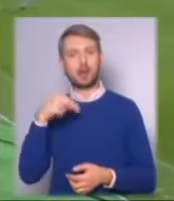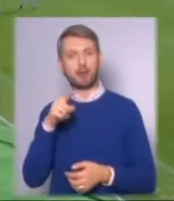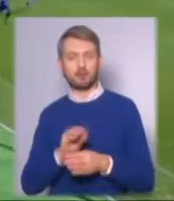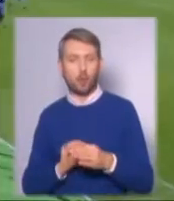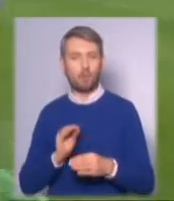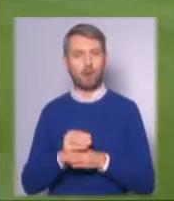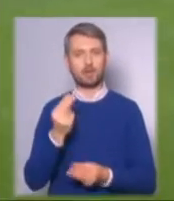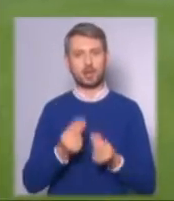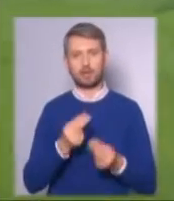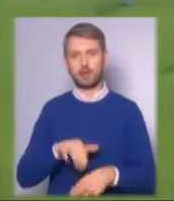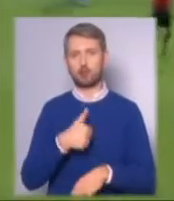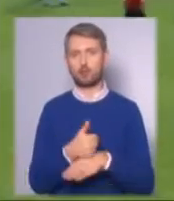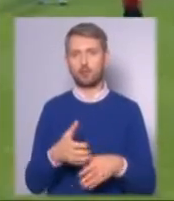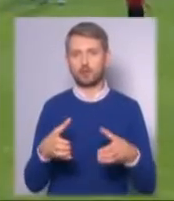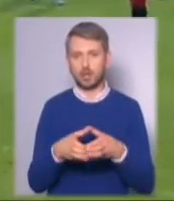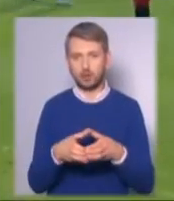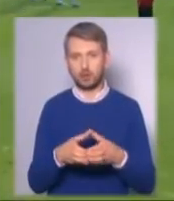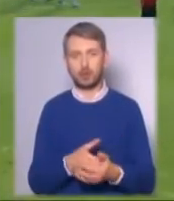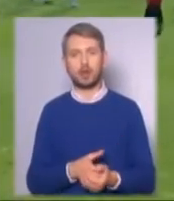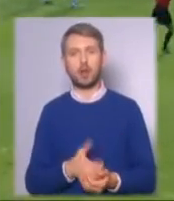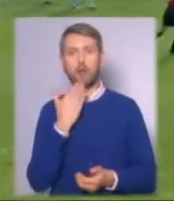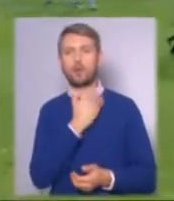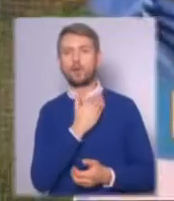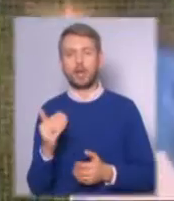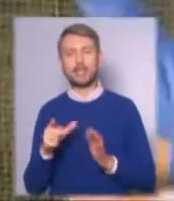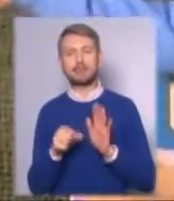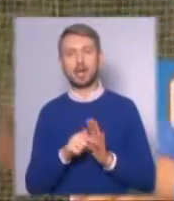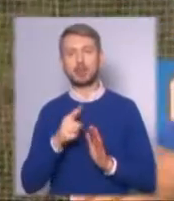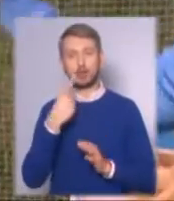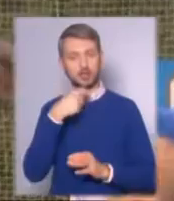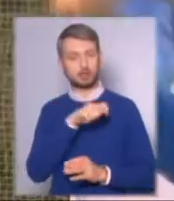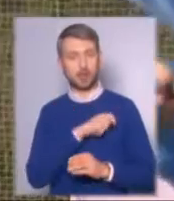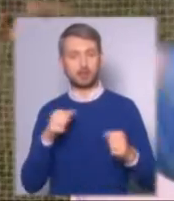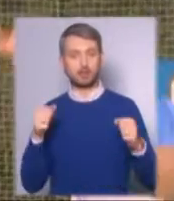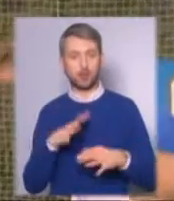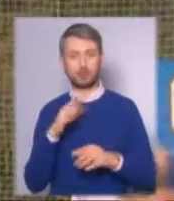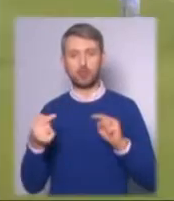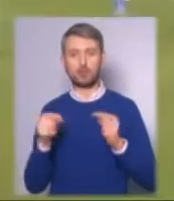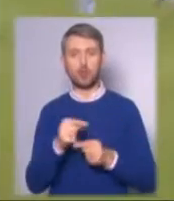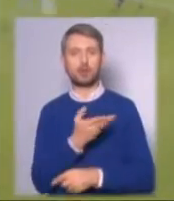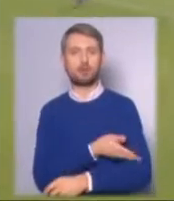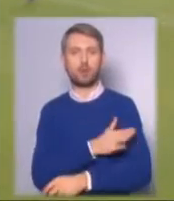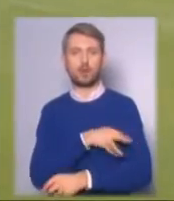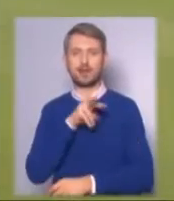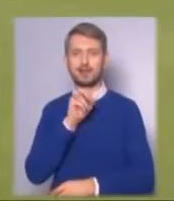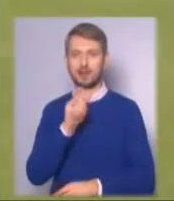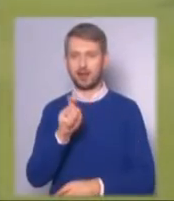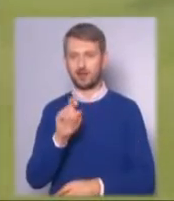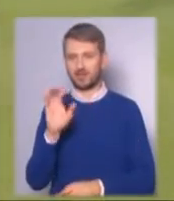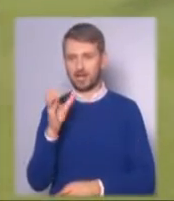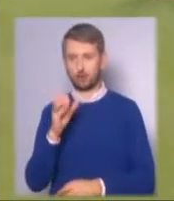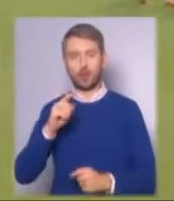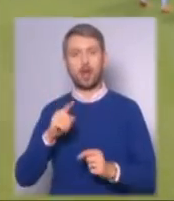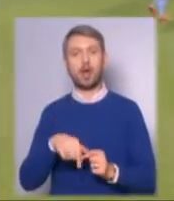гравцями основного складу. Свій останній спаринг на перших іспанських зборах «Динамо» проведе з польським «Лехом» у середу. А вже наступного